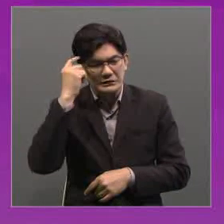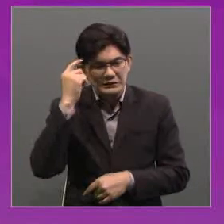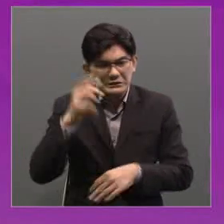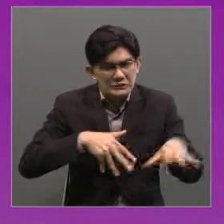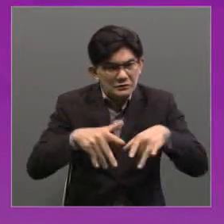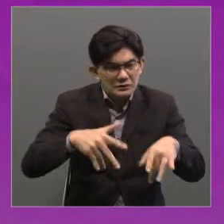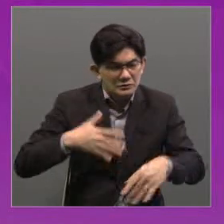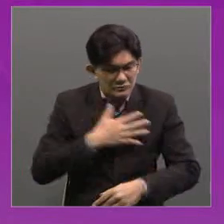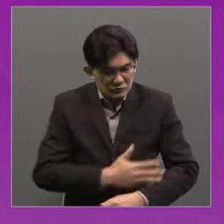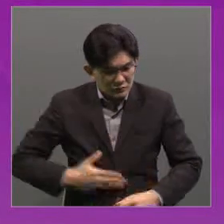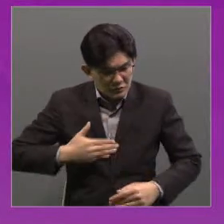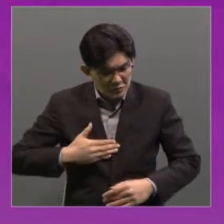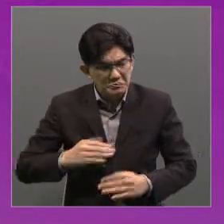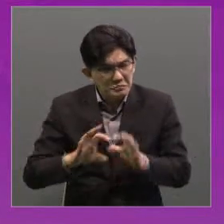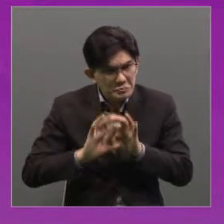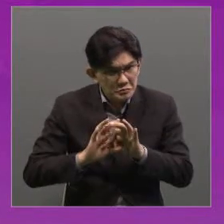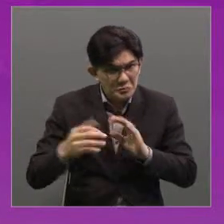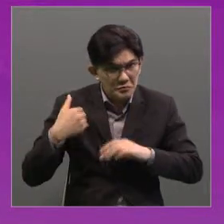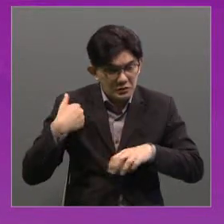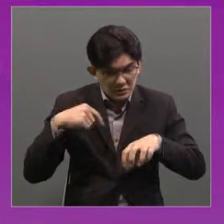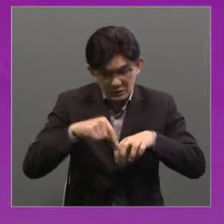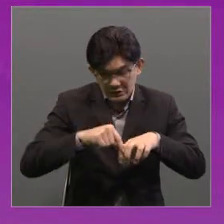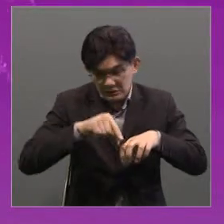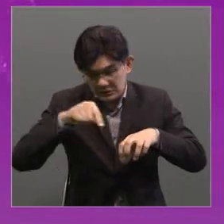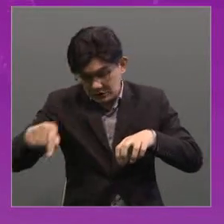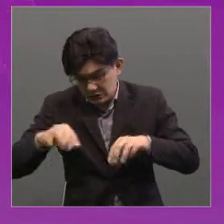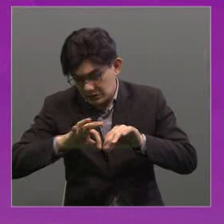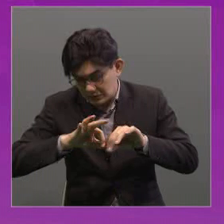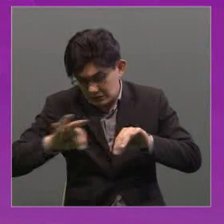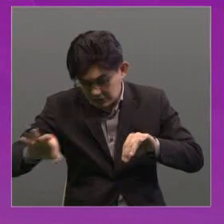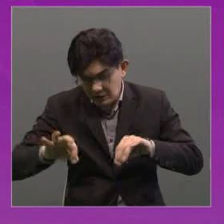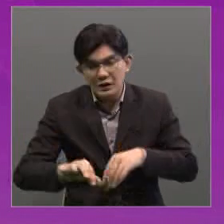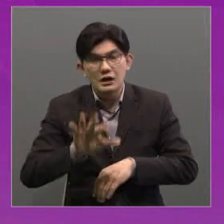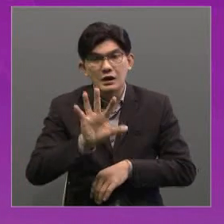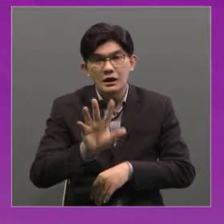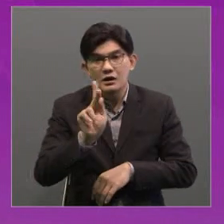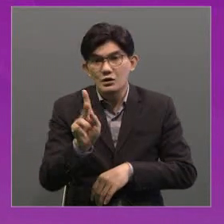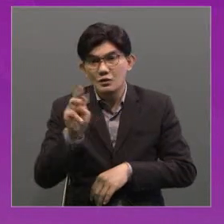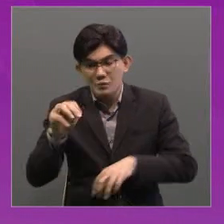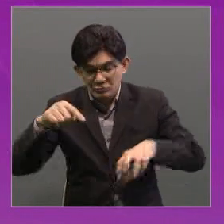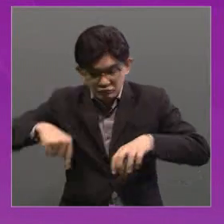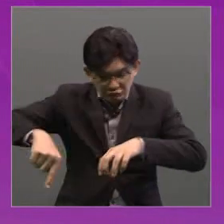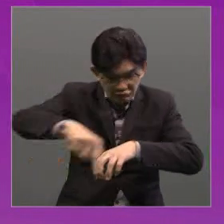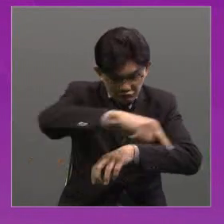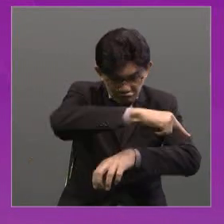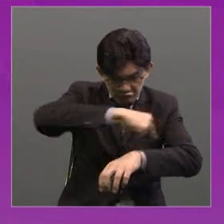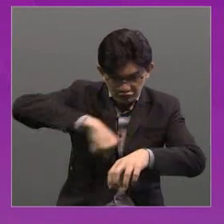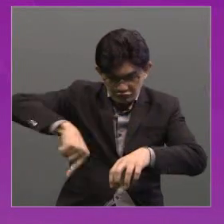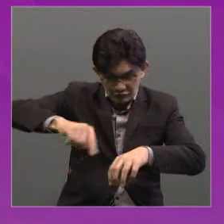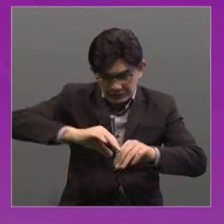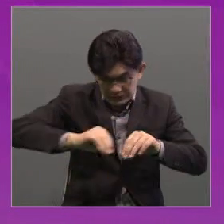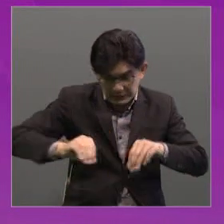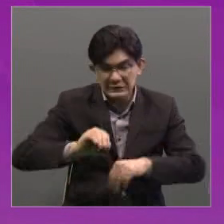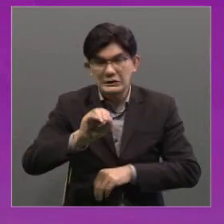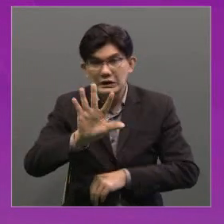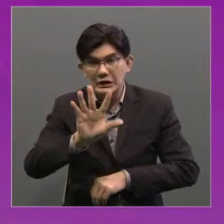สุขภาพประชาชนโฟกัสไปที่รัศมี 5กิโลเมตรรอบๆโรงงานหลอมเหล็กที่เจอนั่นแหละเพราะมองว่า